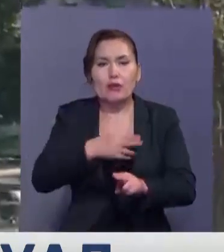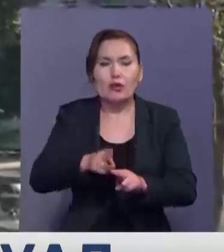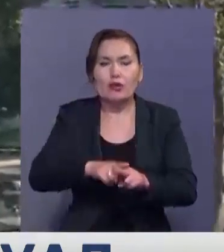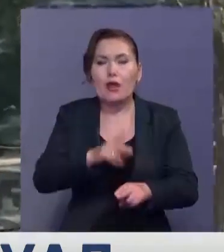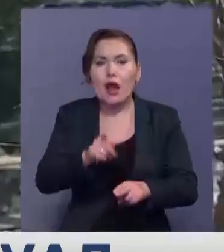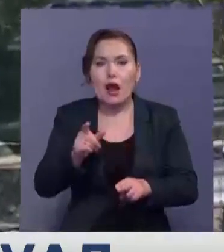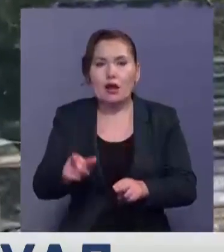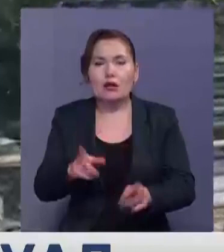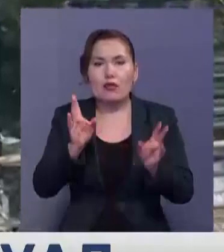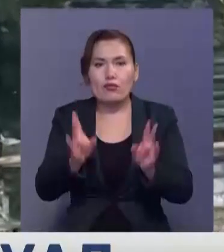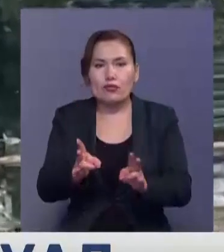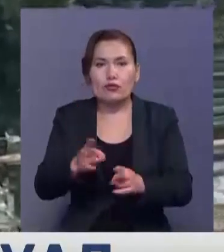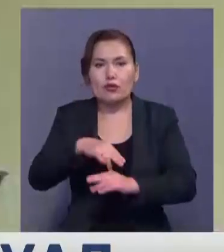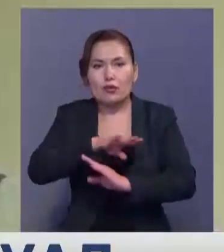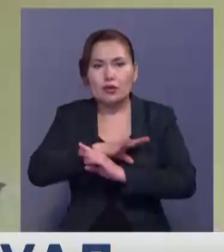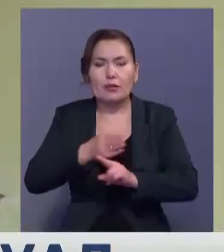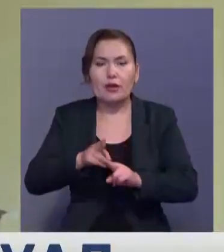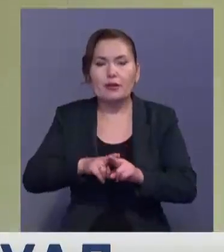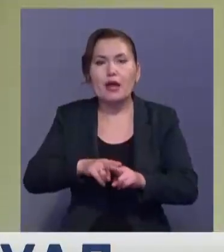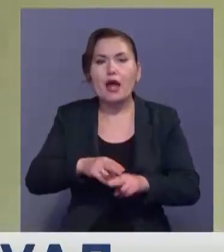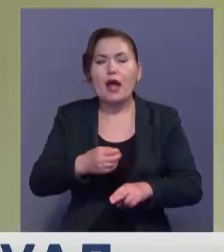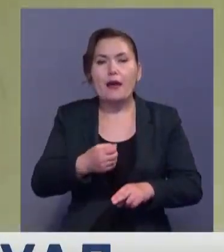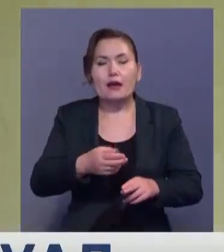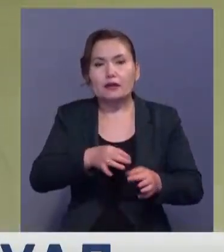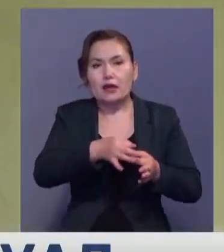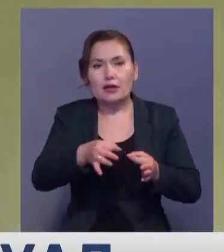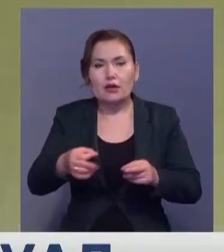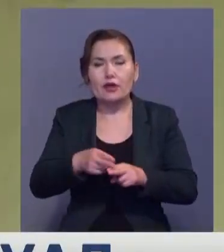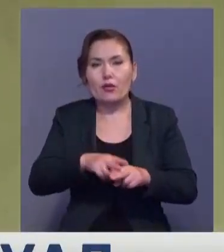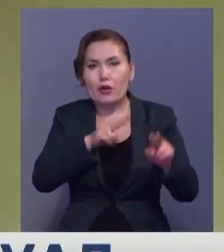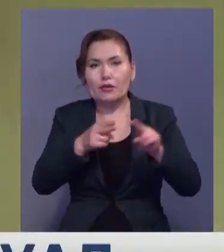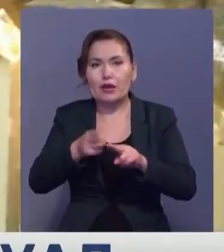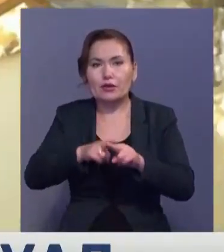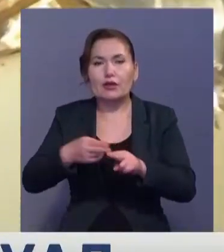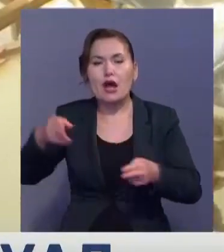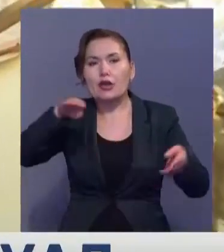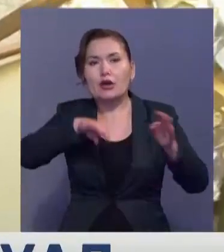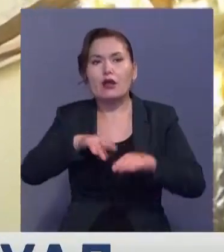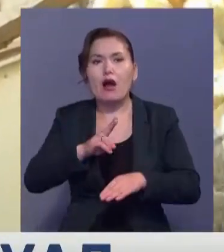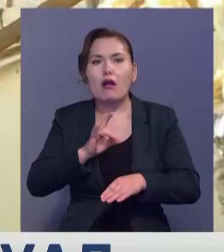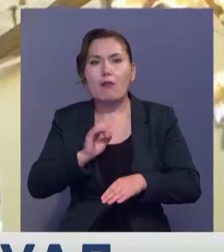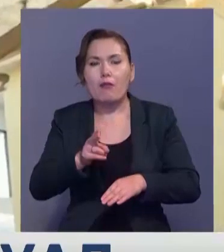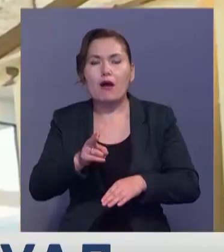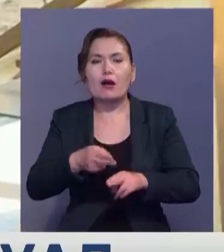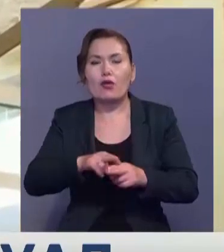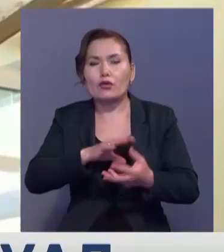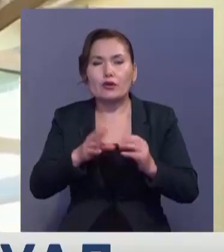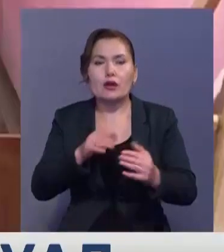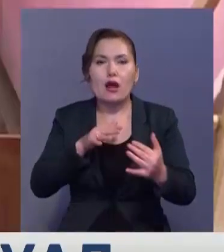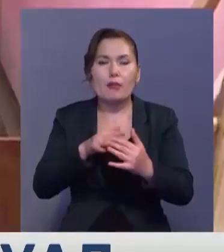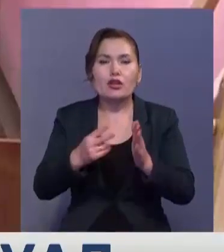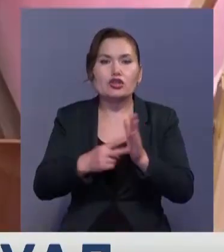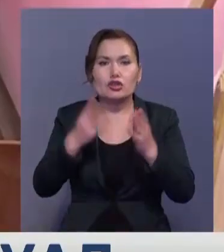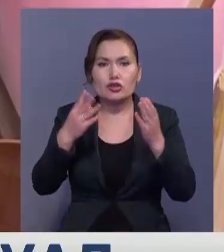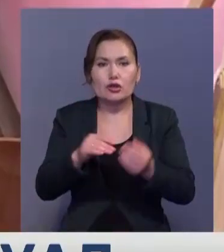жүздеген ауыр техникасын талқандағанын айтады. Бірқатар мекенді бақылауға алған Таулы Қарабақта қарулы қақтығыстың жалғасқанына 7-ші